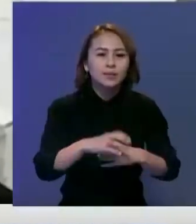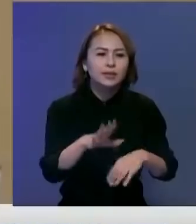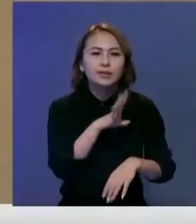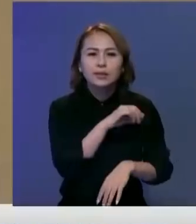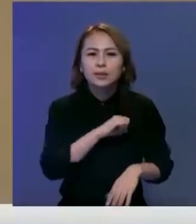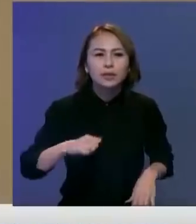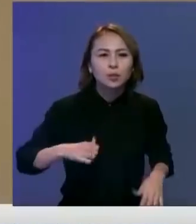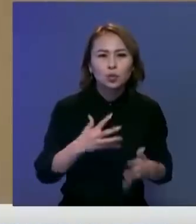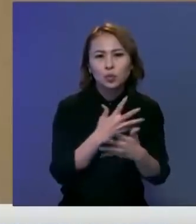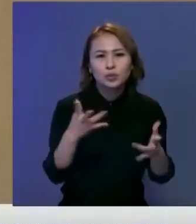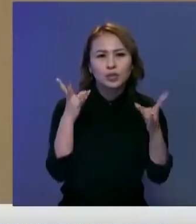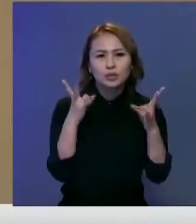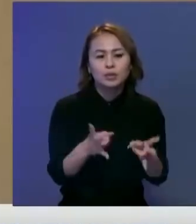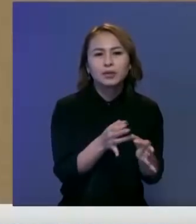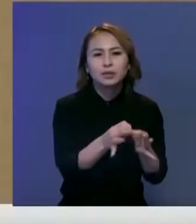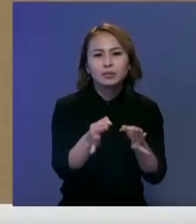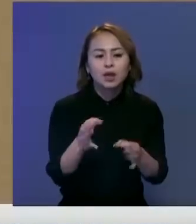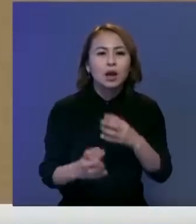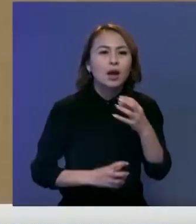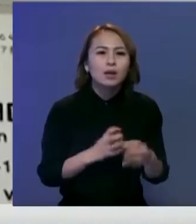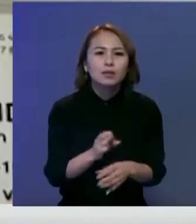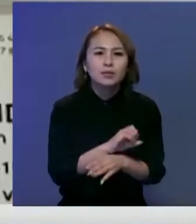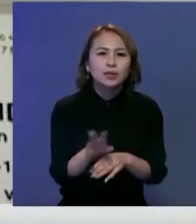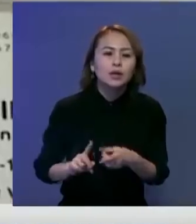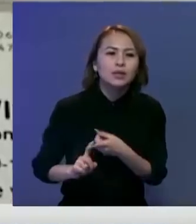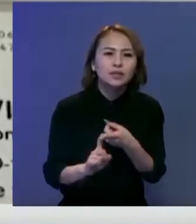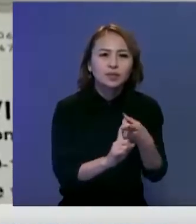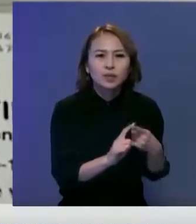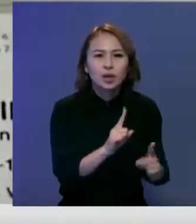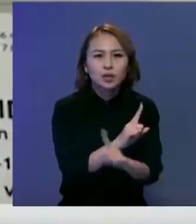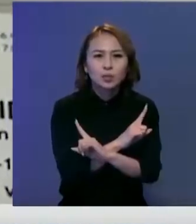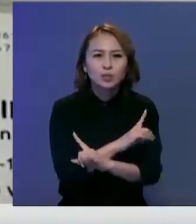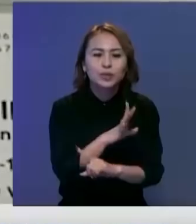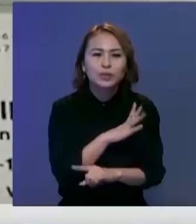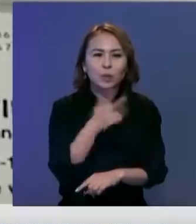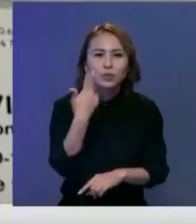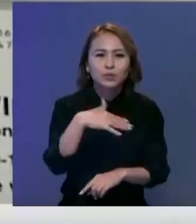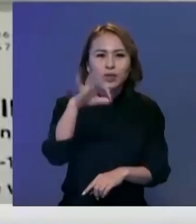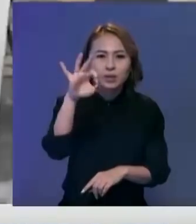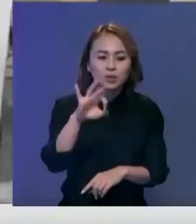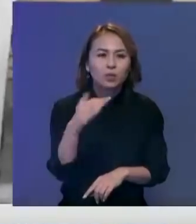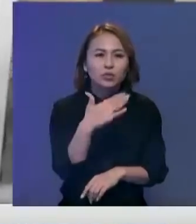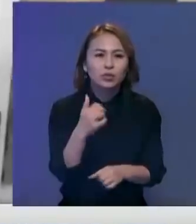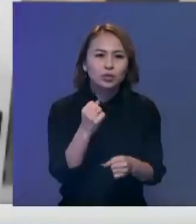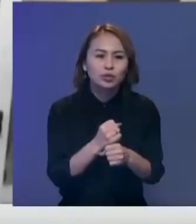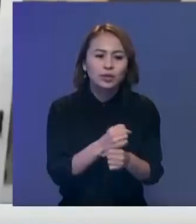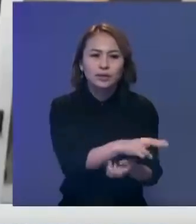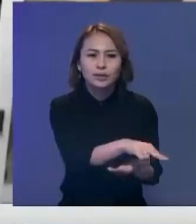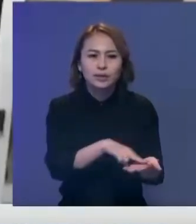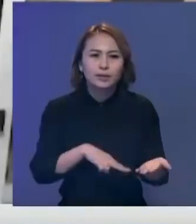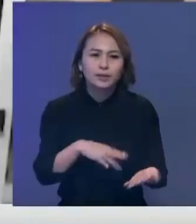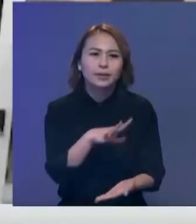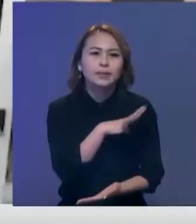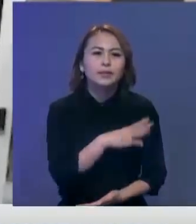әлемде әндеттен ең көп зардап шеккен аймақтың бірі. Әлемде коронавирустан қайтысполу дерегінің 30% осы құрлықта